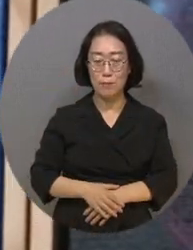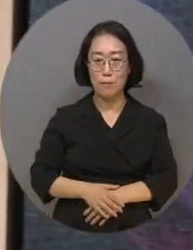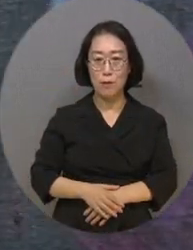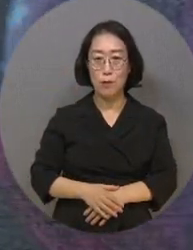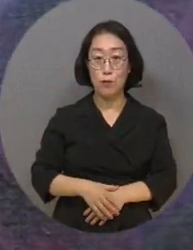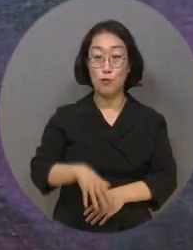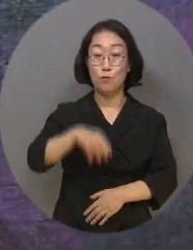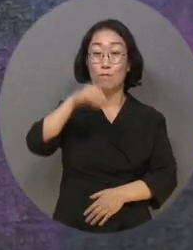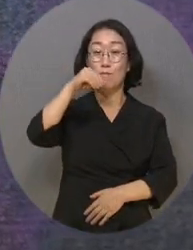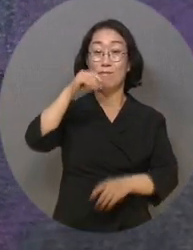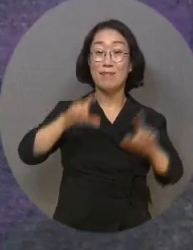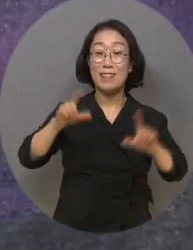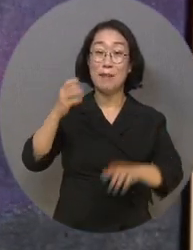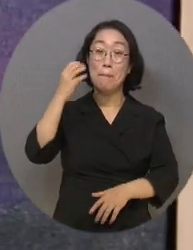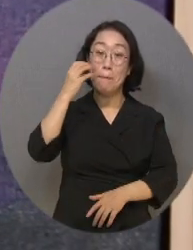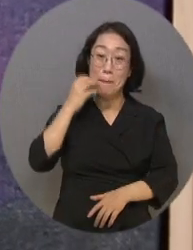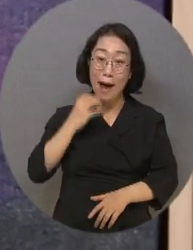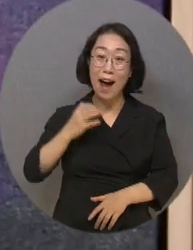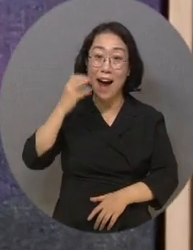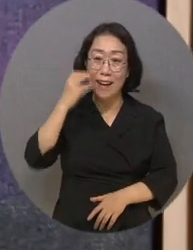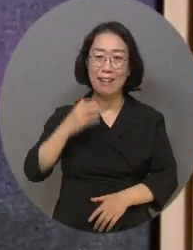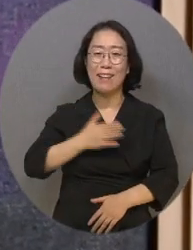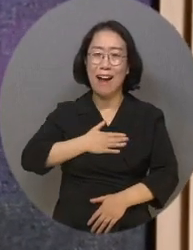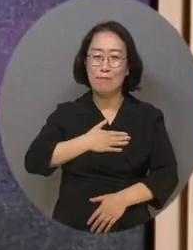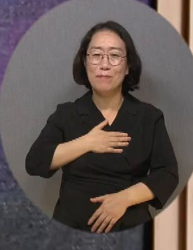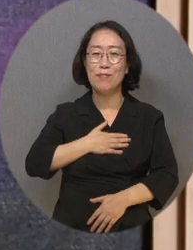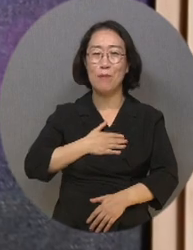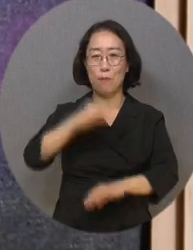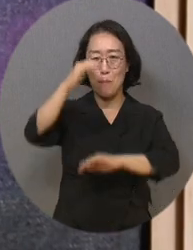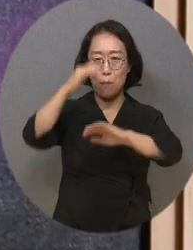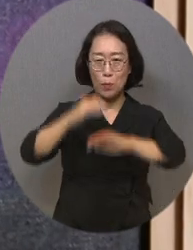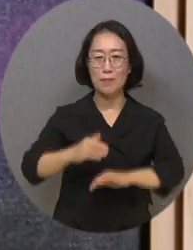숨에게 파란색으로 말을 건넵니다.